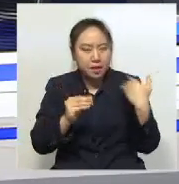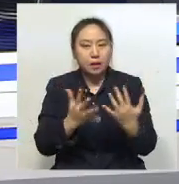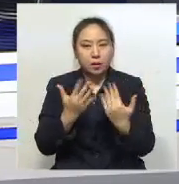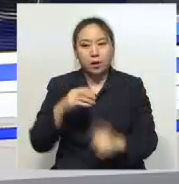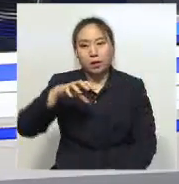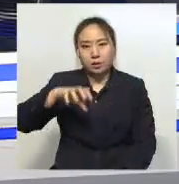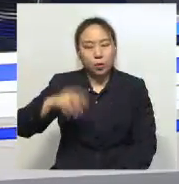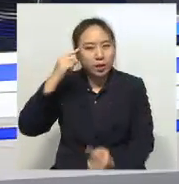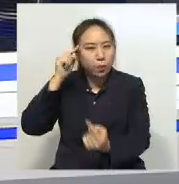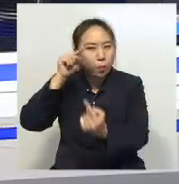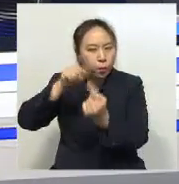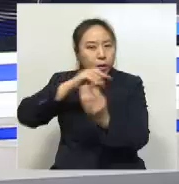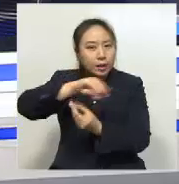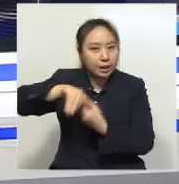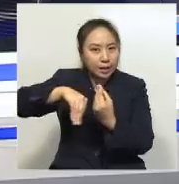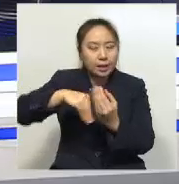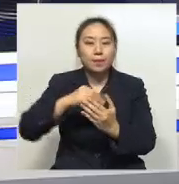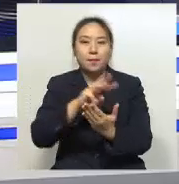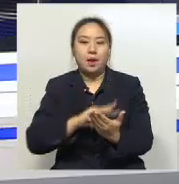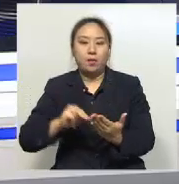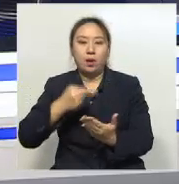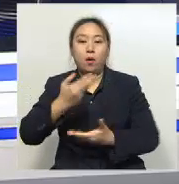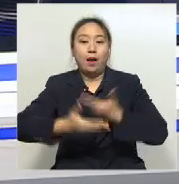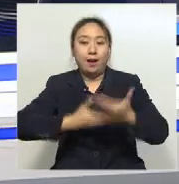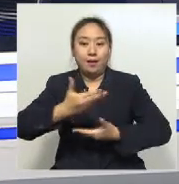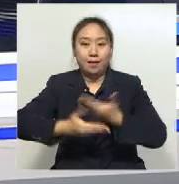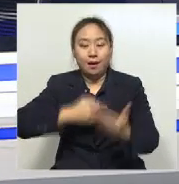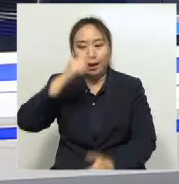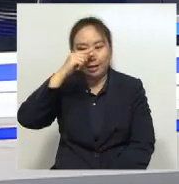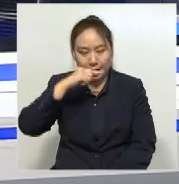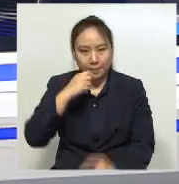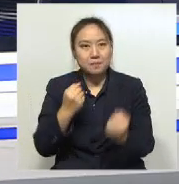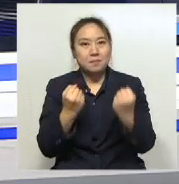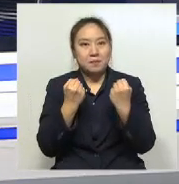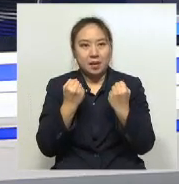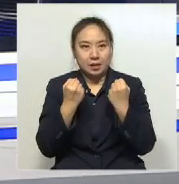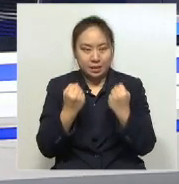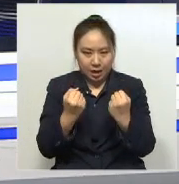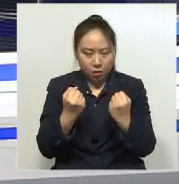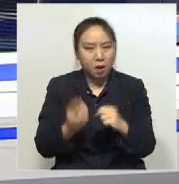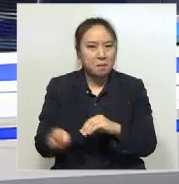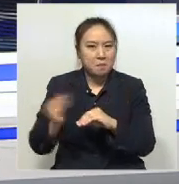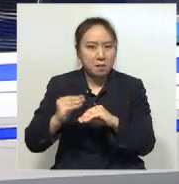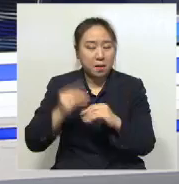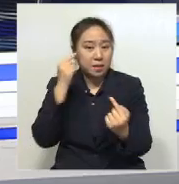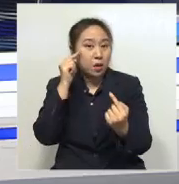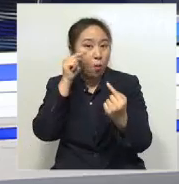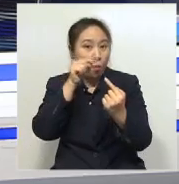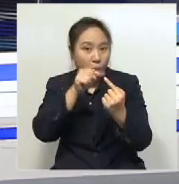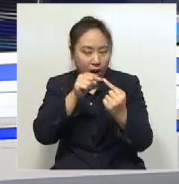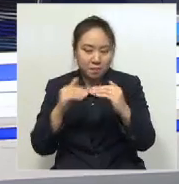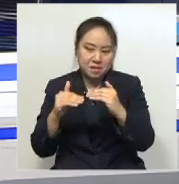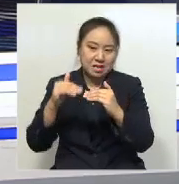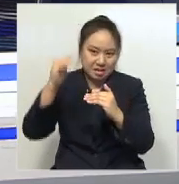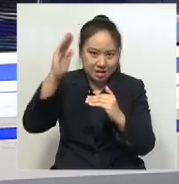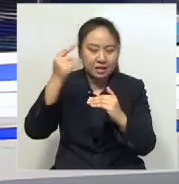าสุดศูนย์พยากรเศรษฐกิจและธุรกิจมหาวิทยาลัยหอการค้าไทยก็มั่นใจว่าจะขยายตัวเกินกว่าที่คาดไว้จากปัจจั